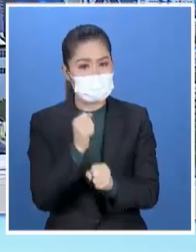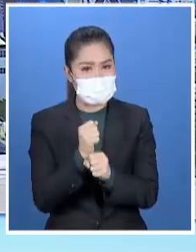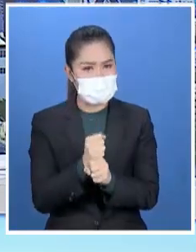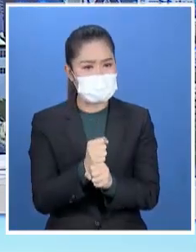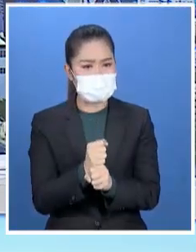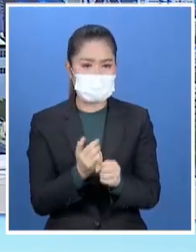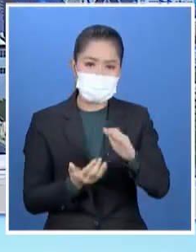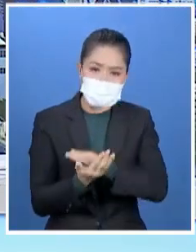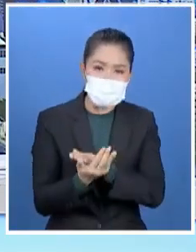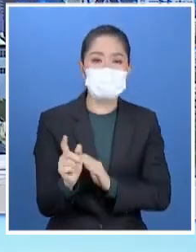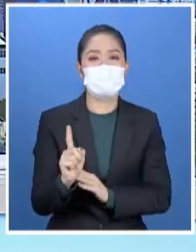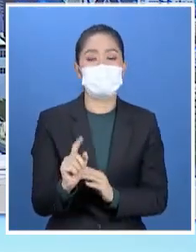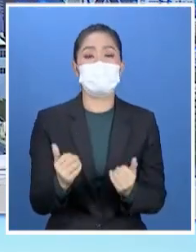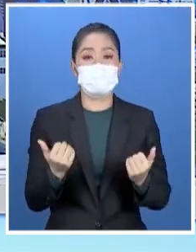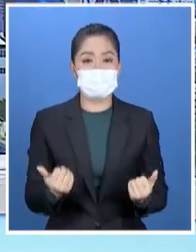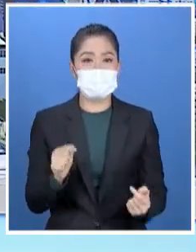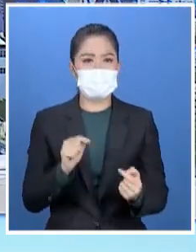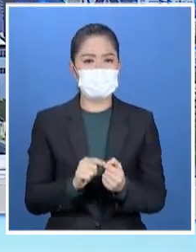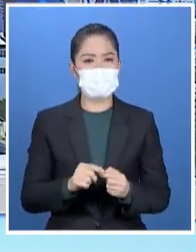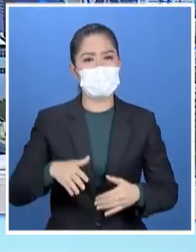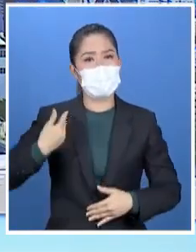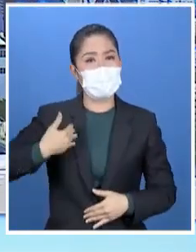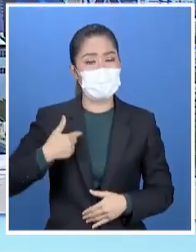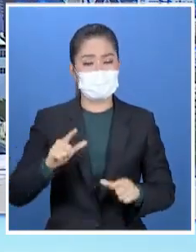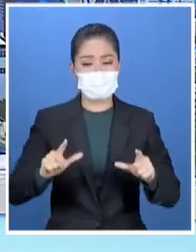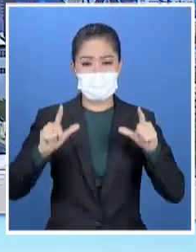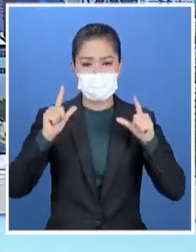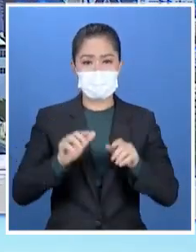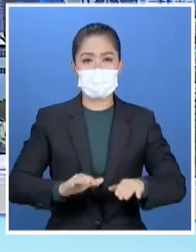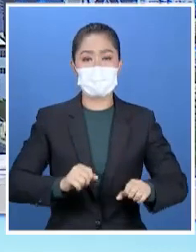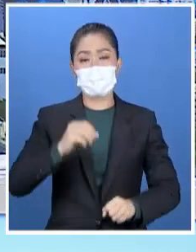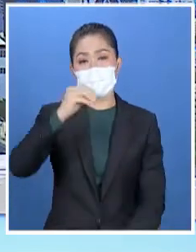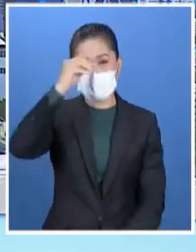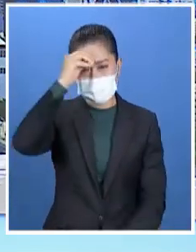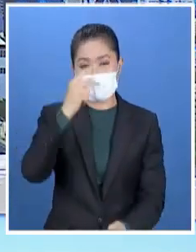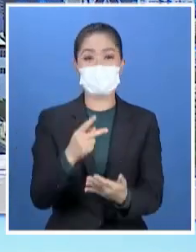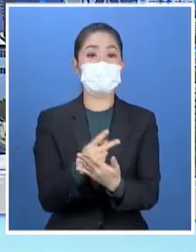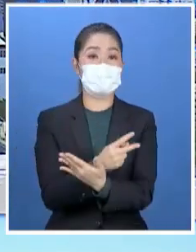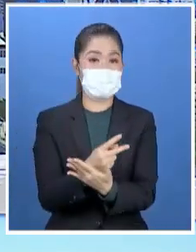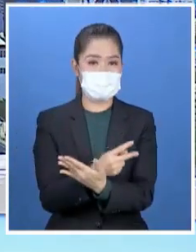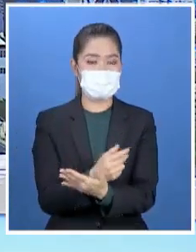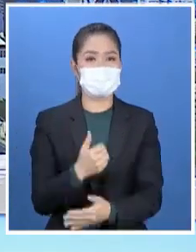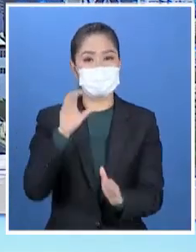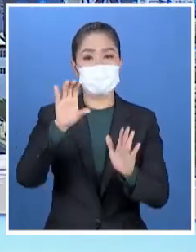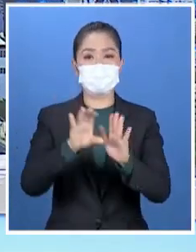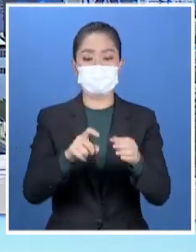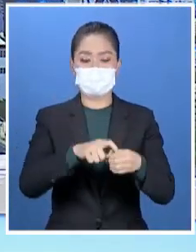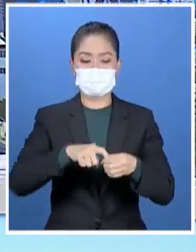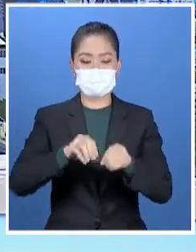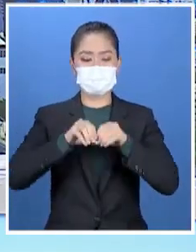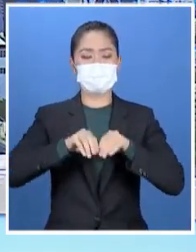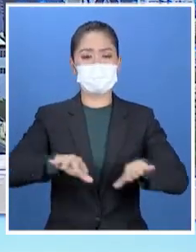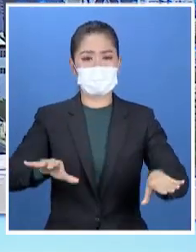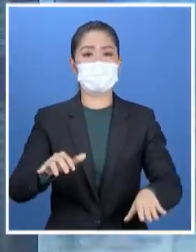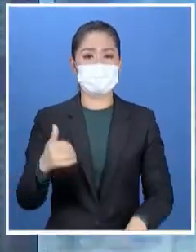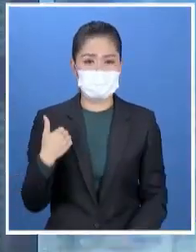าคุ้มไหมที่จะปริ้น ครับส่วนเรื่องดราม่าร้อนๆเหมือนกันนะฮะกับเด็กวัยเรียนที่กาญจนบุรีมีภาพแชร์ก่อนมาในว่อน